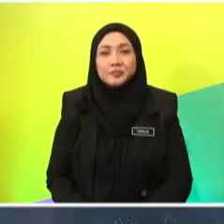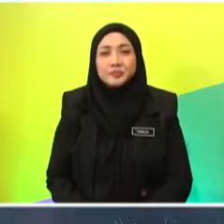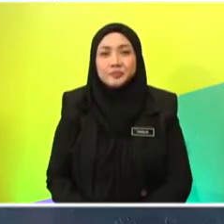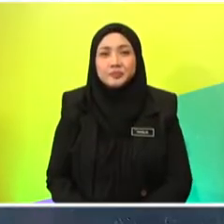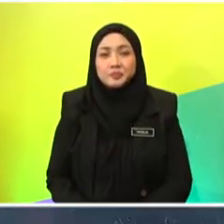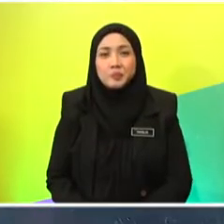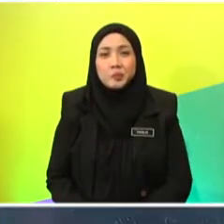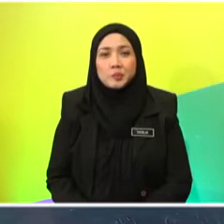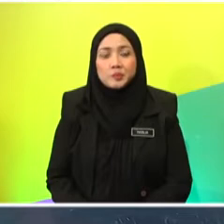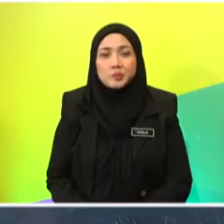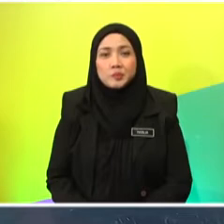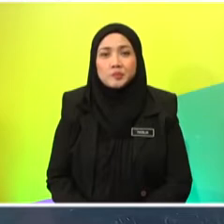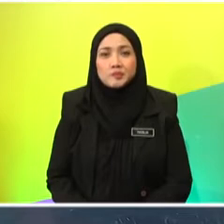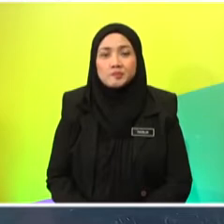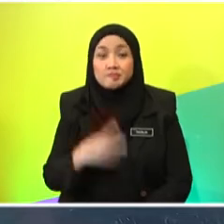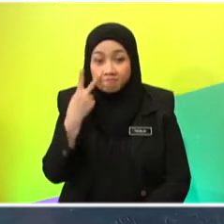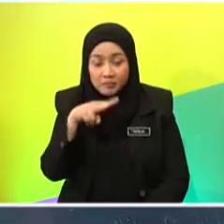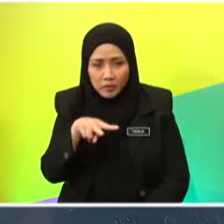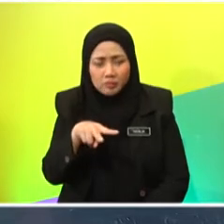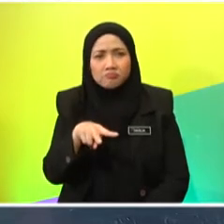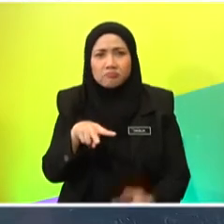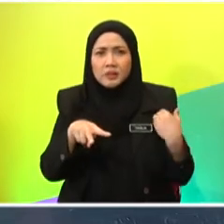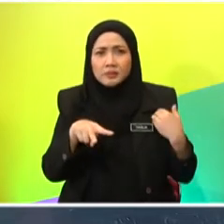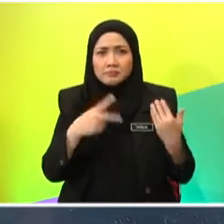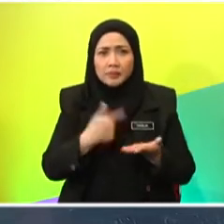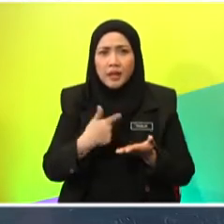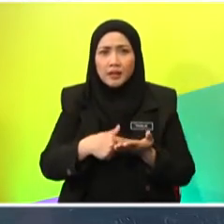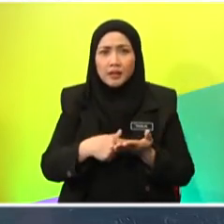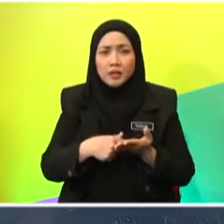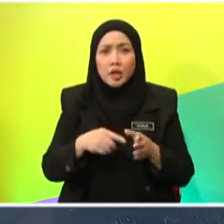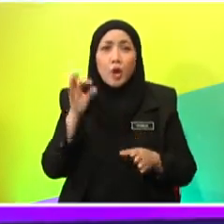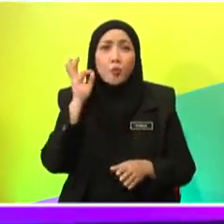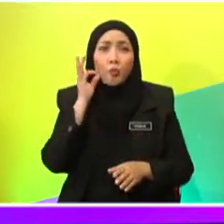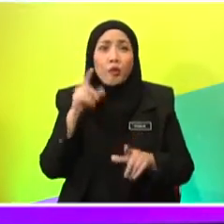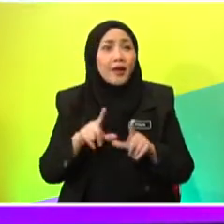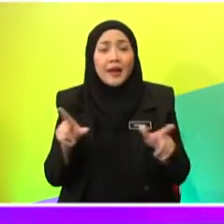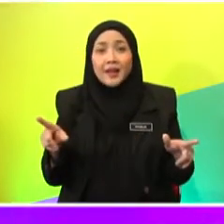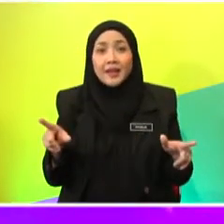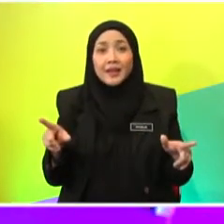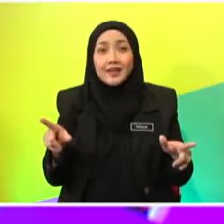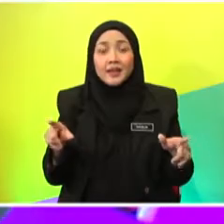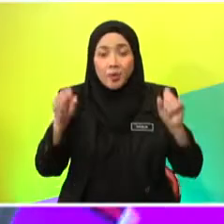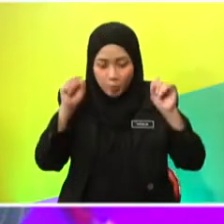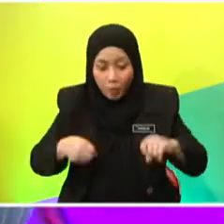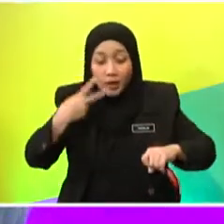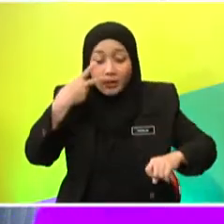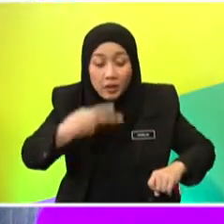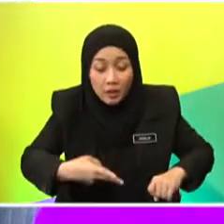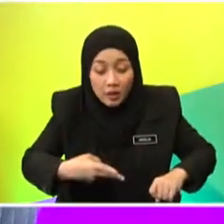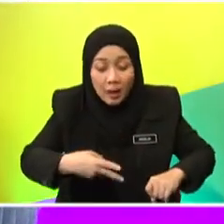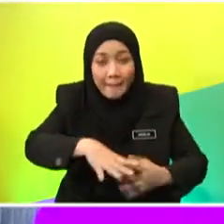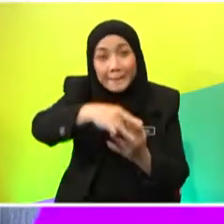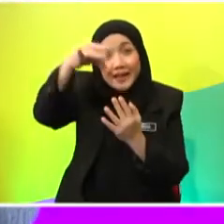kita buaya lain daripada demi Deva dia terkejut semua Jayabaya Juli tinggal gue